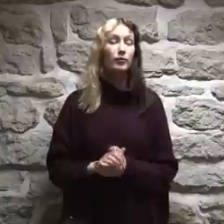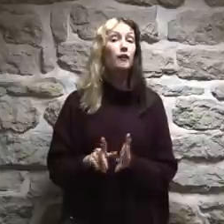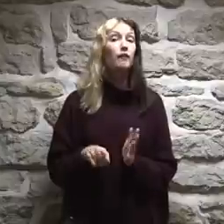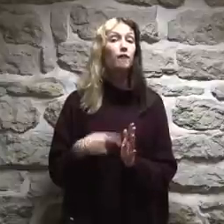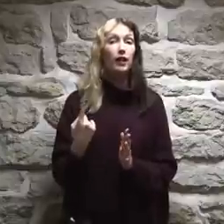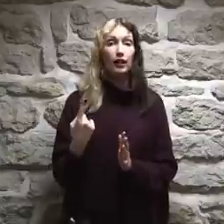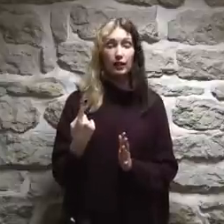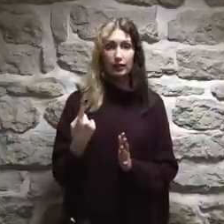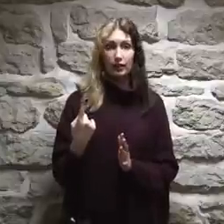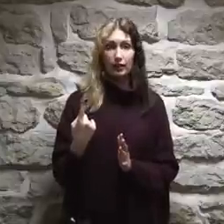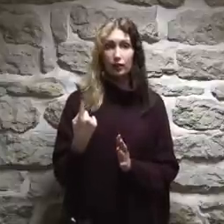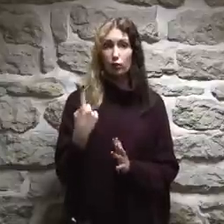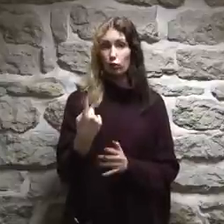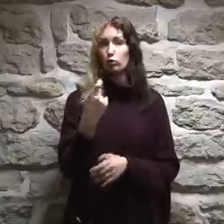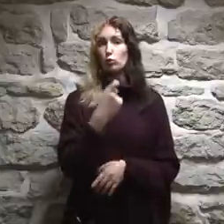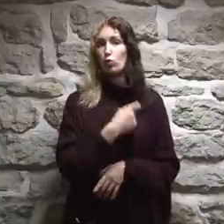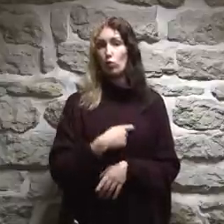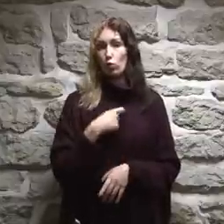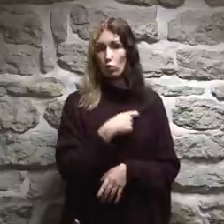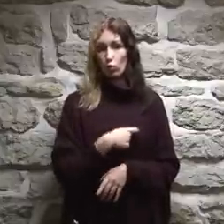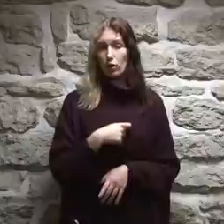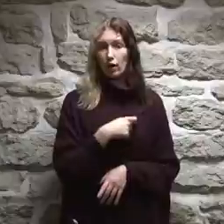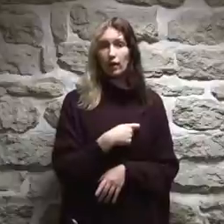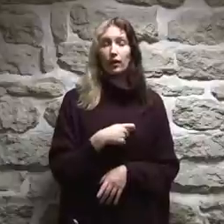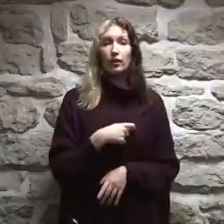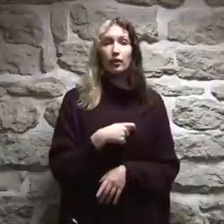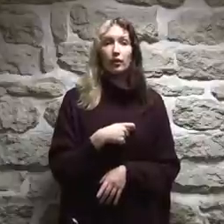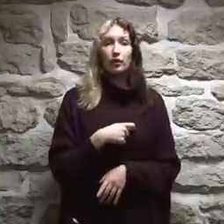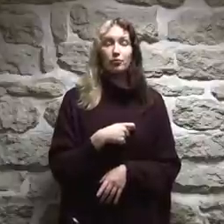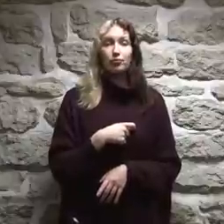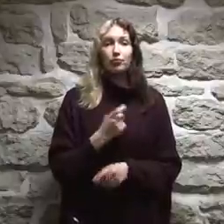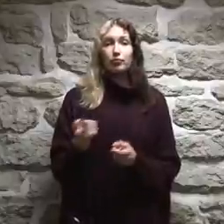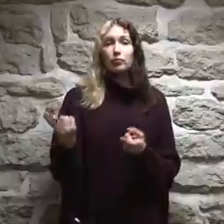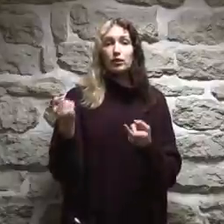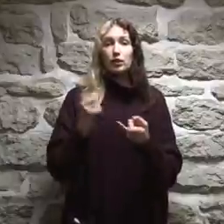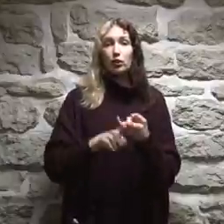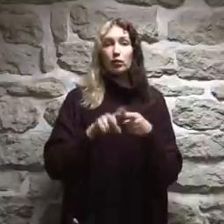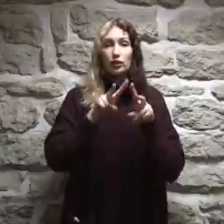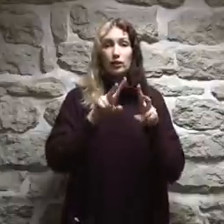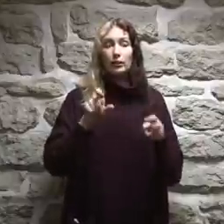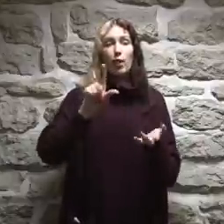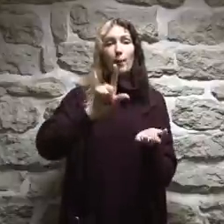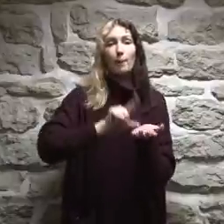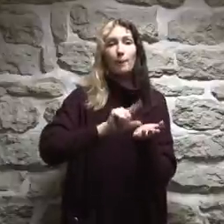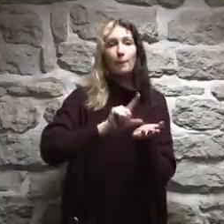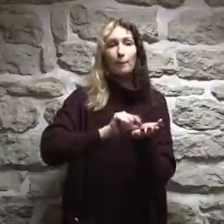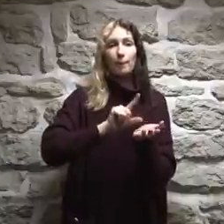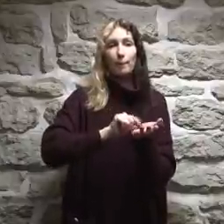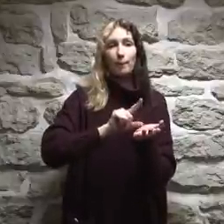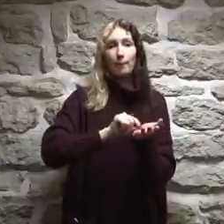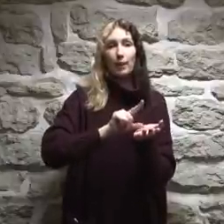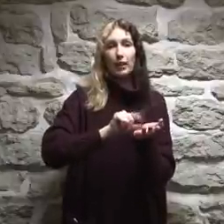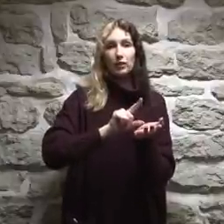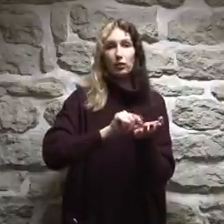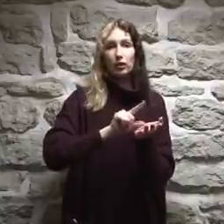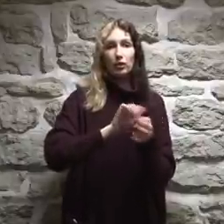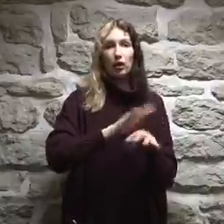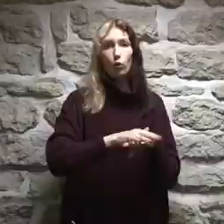veel üks mure, mis siin tekkis seoses sellega, et pensionite kojukanne on